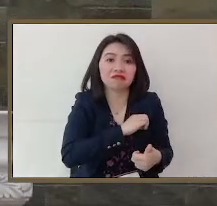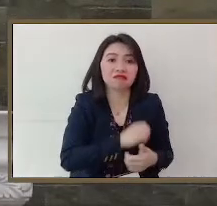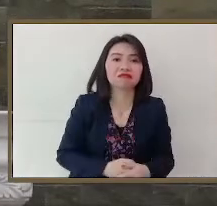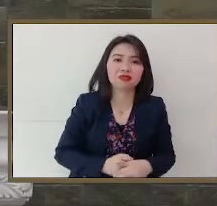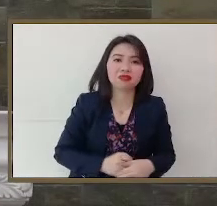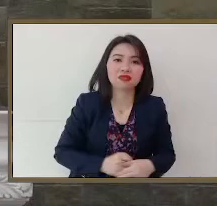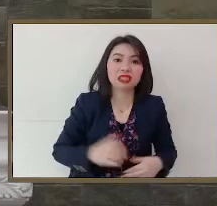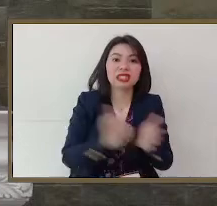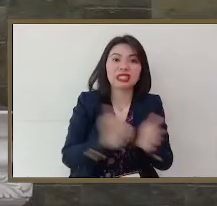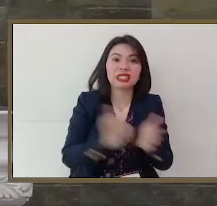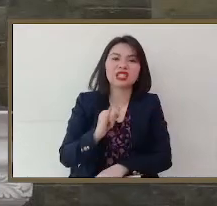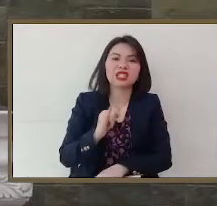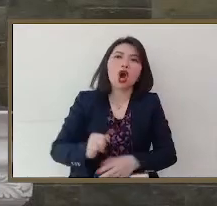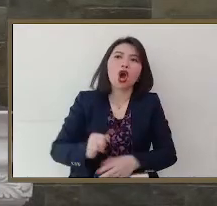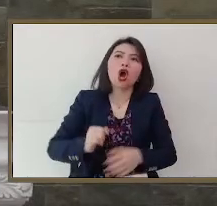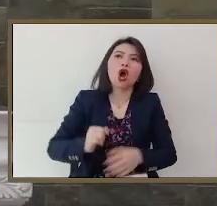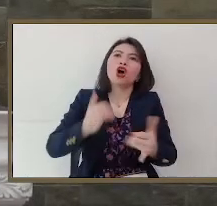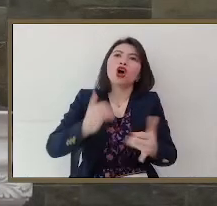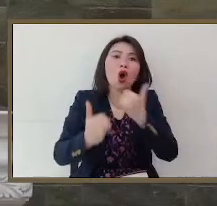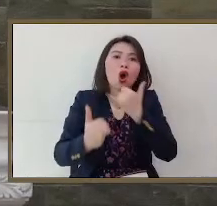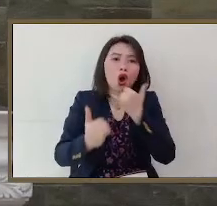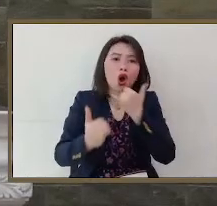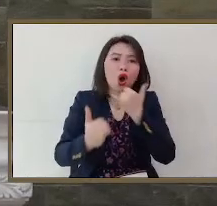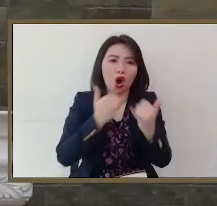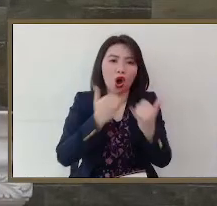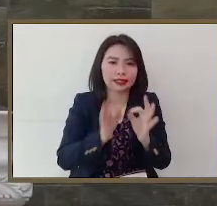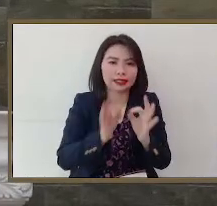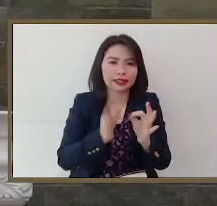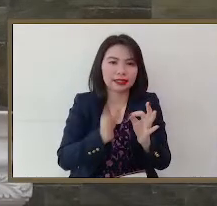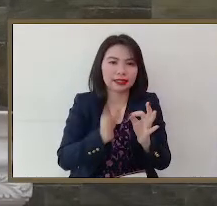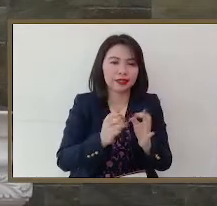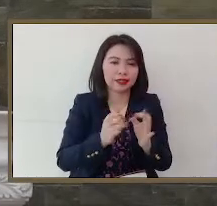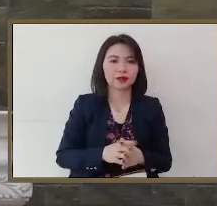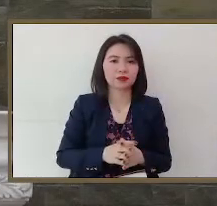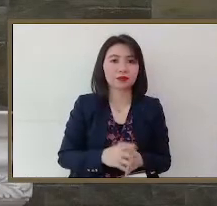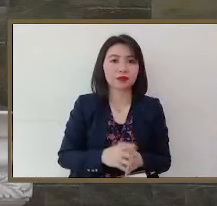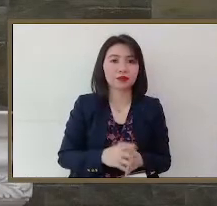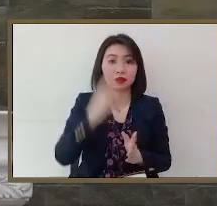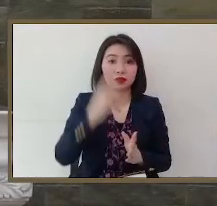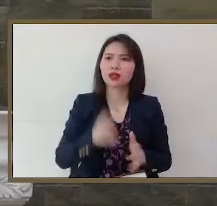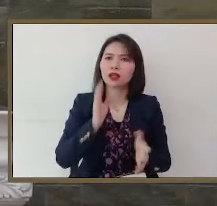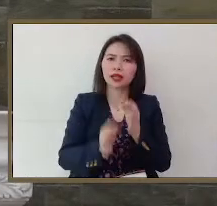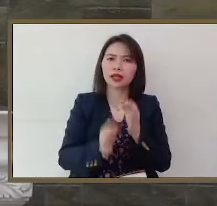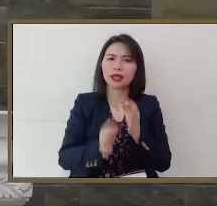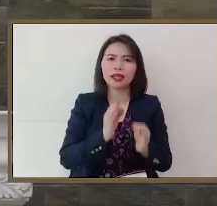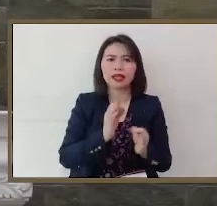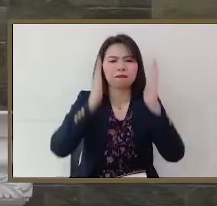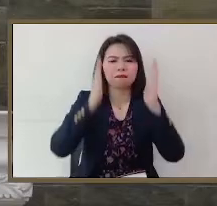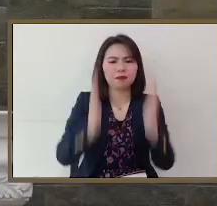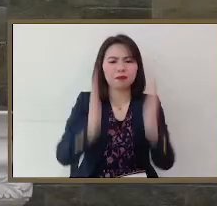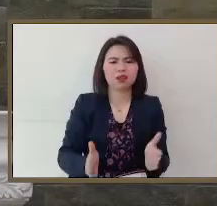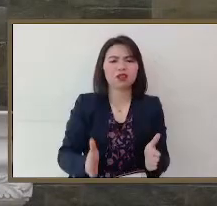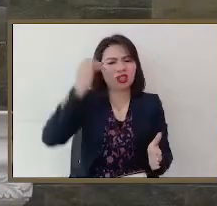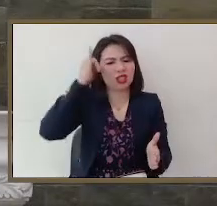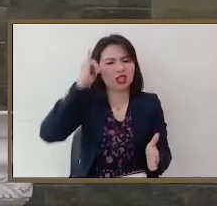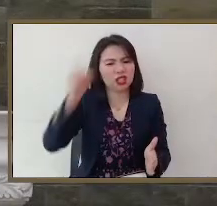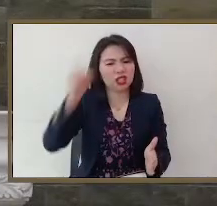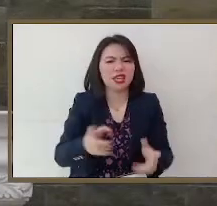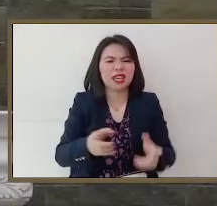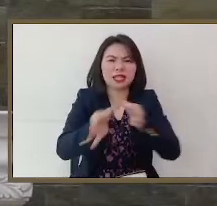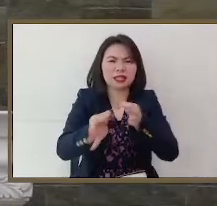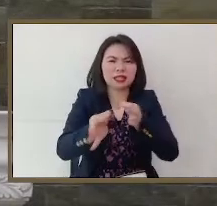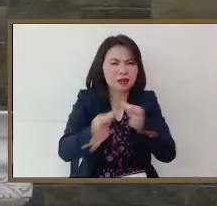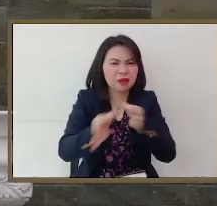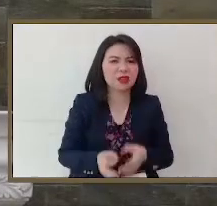context. Alright? Nakikita niyo po, mga kapatid, kapag ka ang tao nag-justify ng sarili